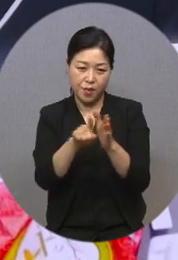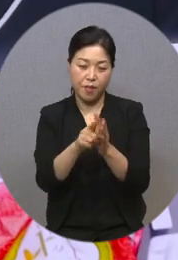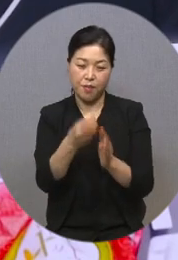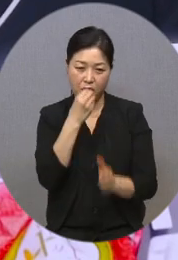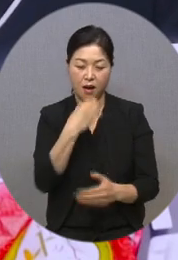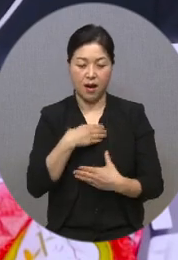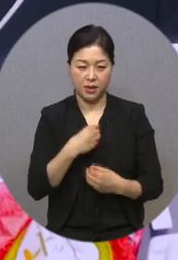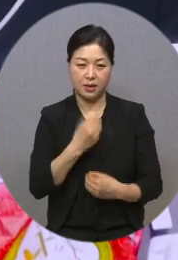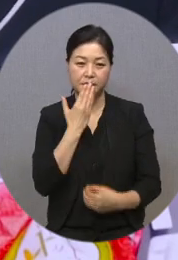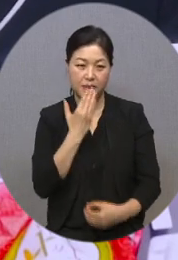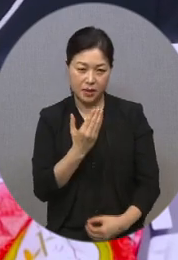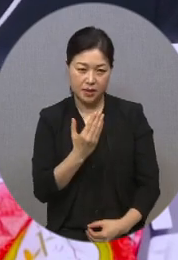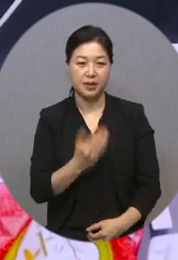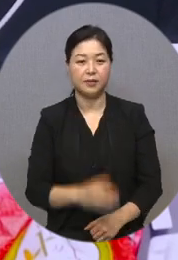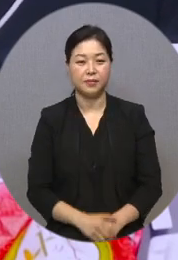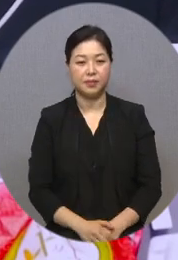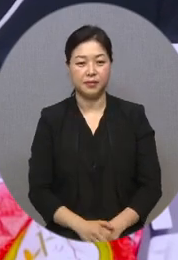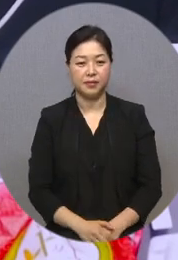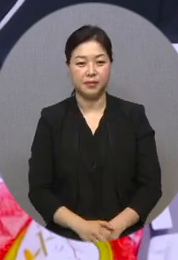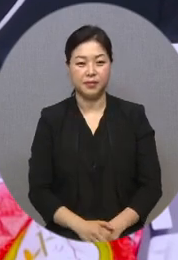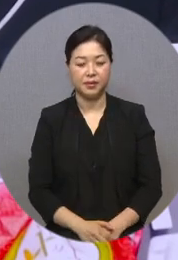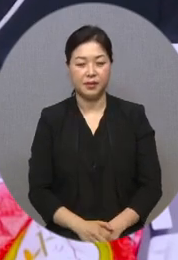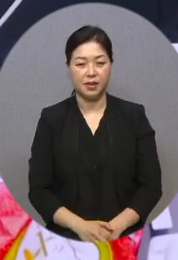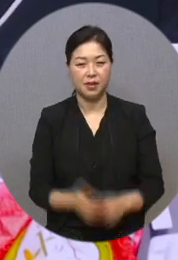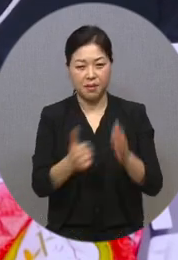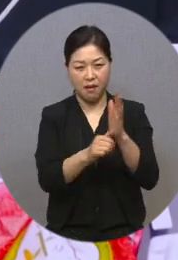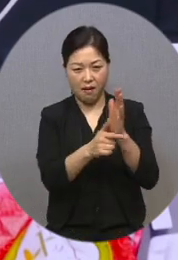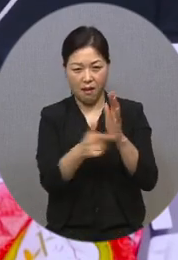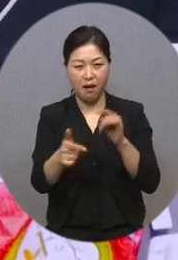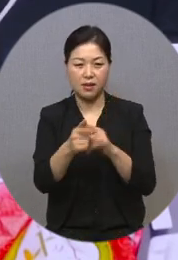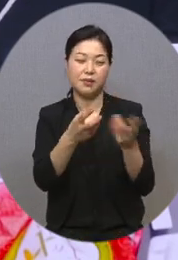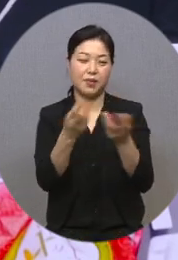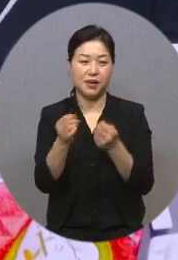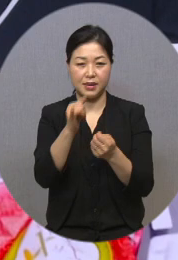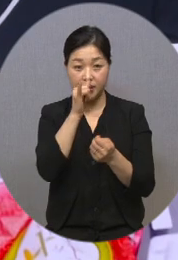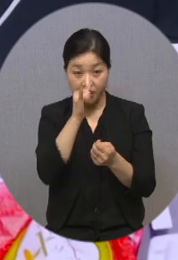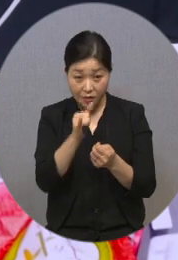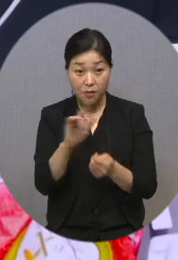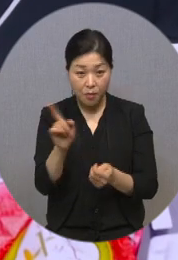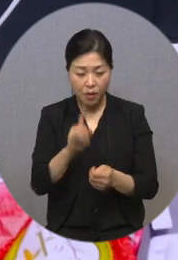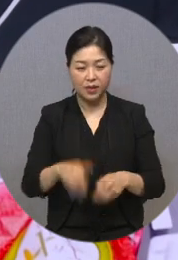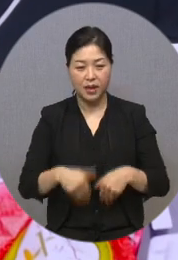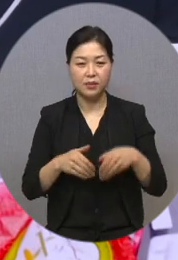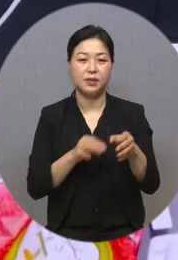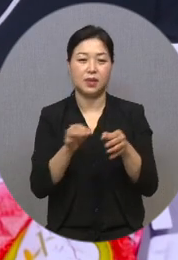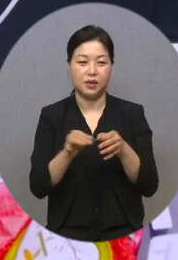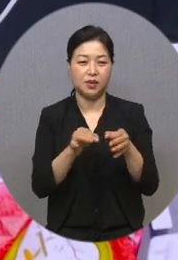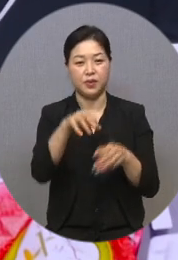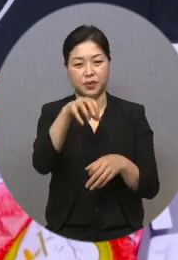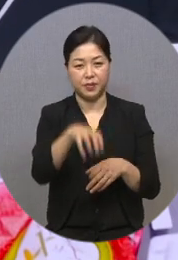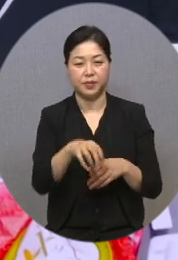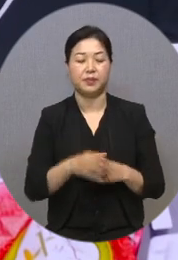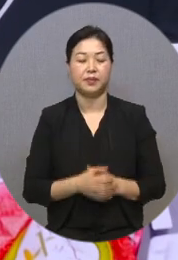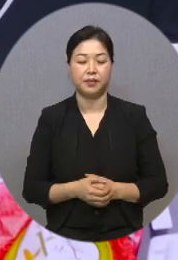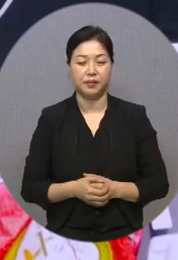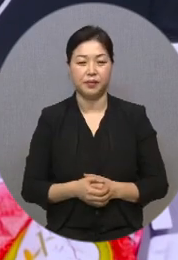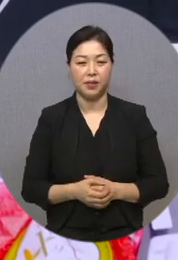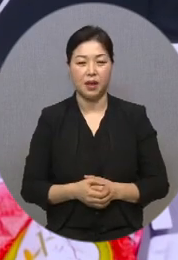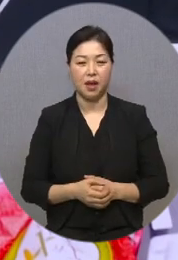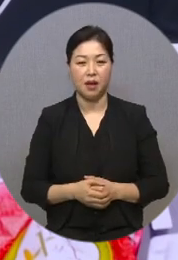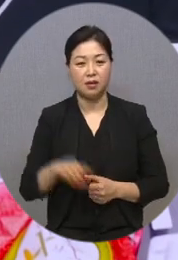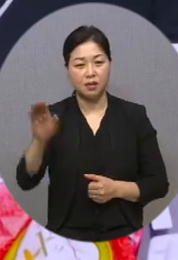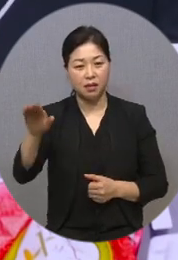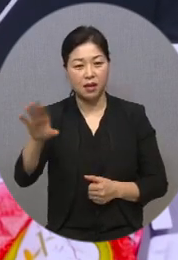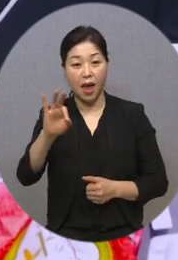수 있고 드실 수 있는 그런 식재료가 바로 남도장터입니다. 정말 사실 에리 씨 우리 시금치도 뭐